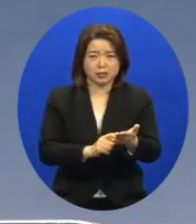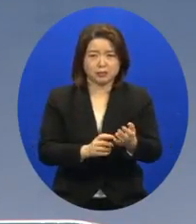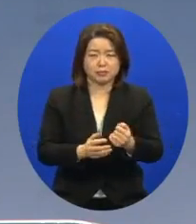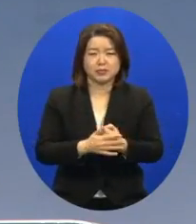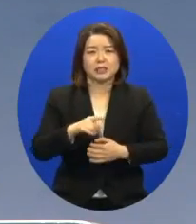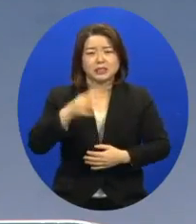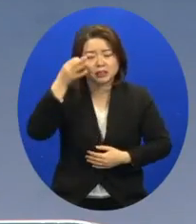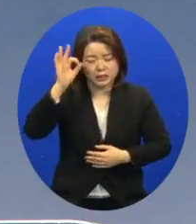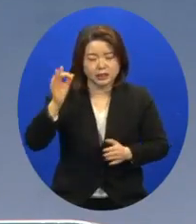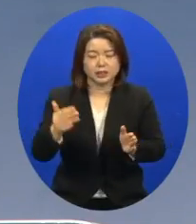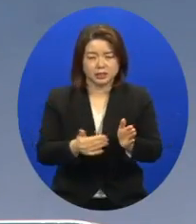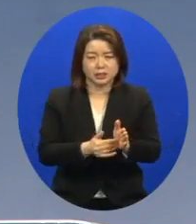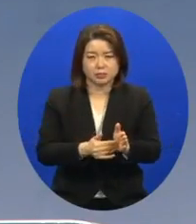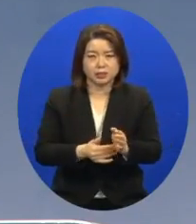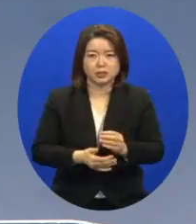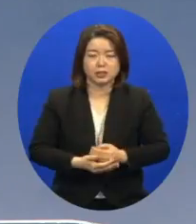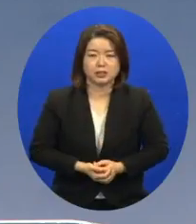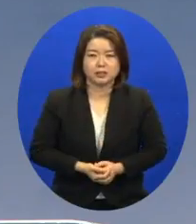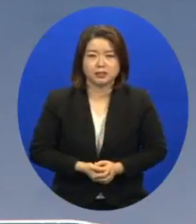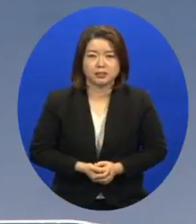그게 깨달아 줬어